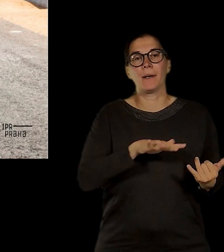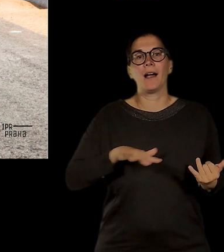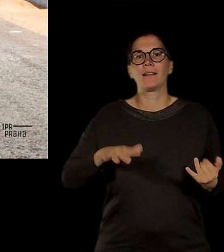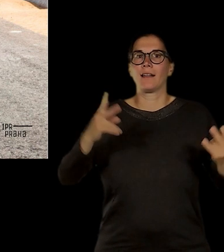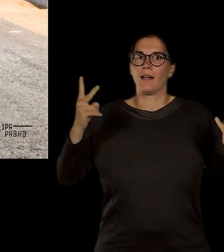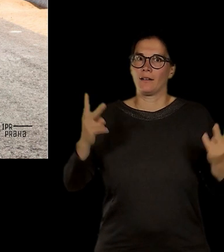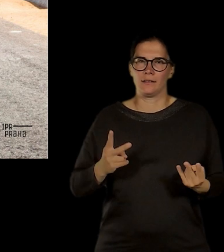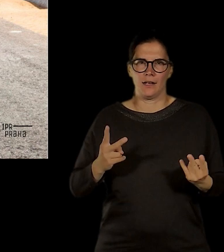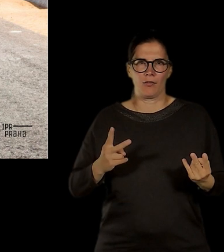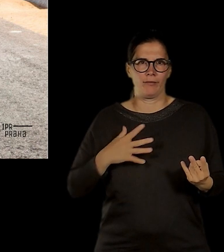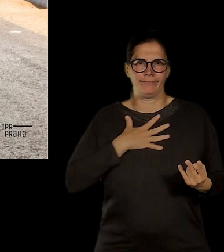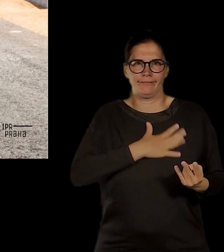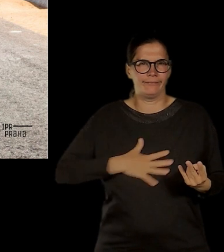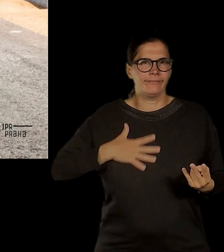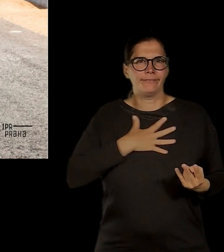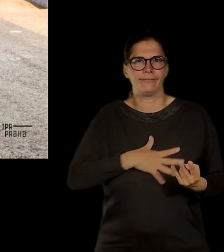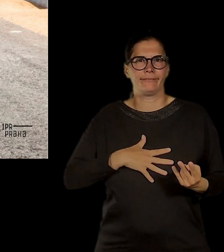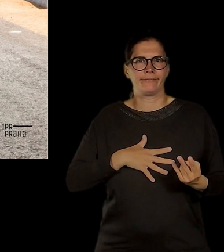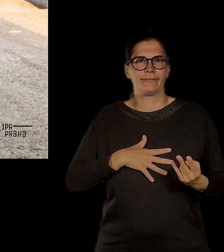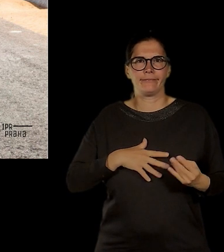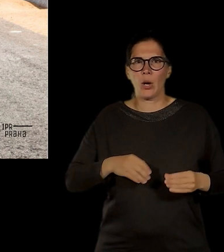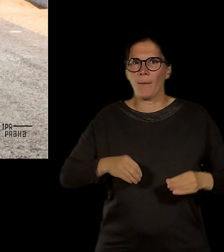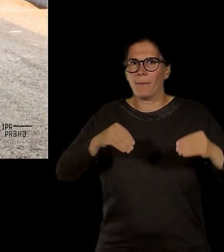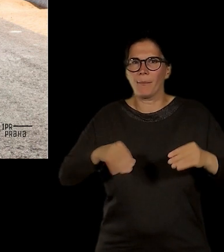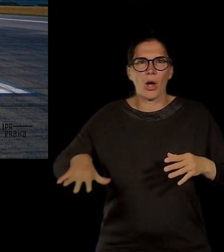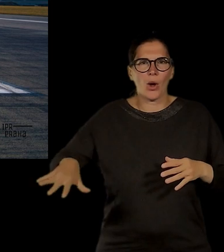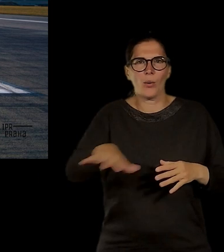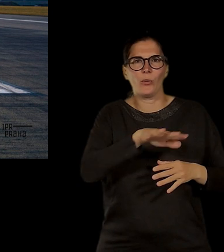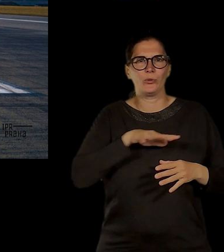divoký západ, kde se nám kutálejí chuchvalce trávy